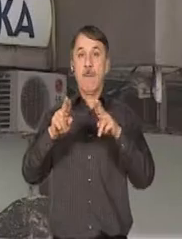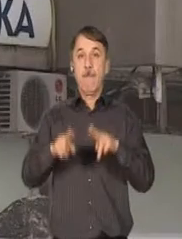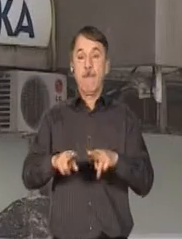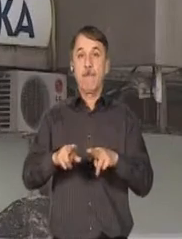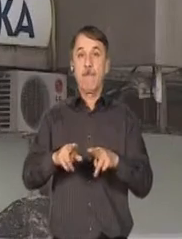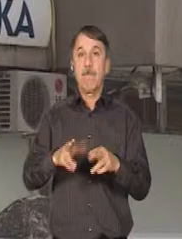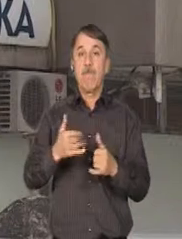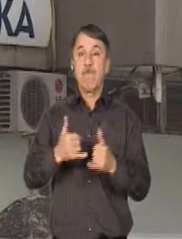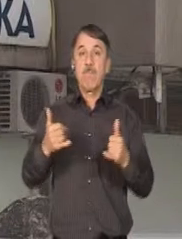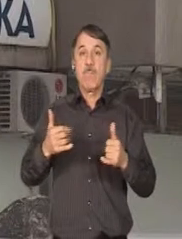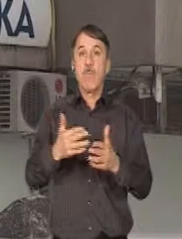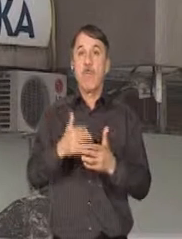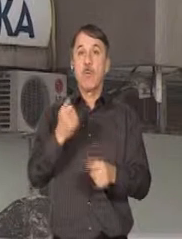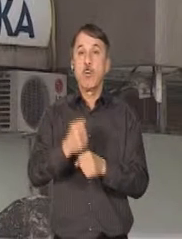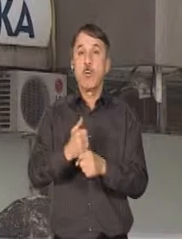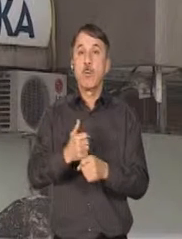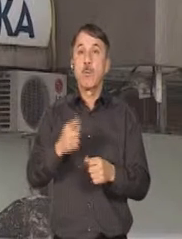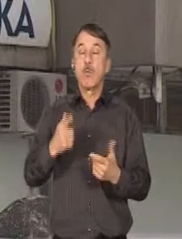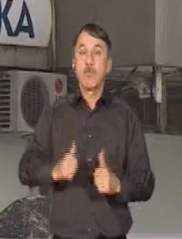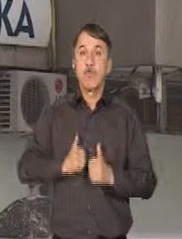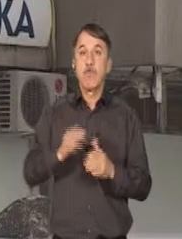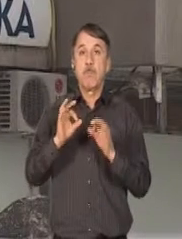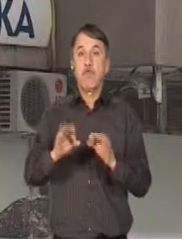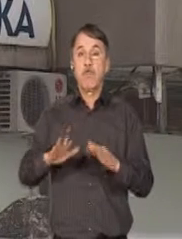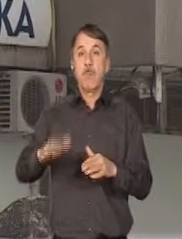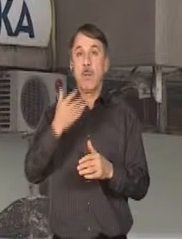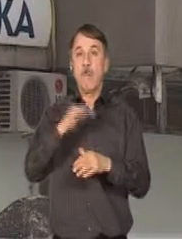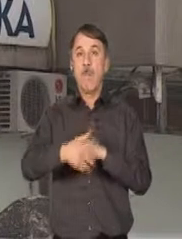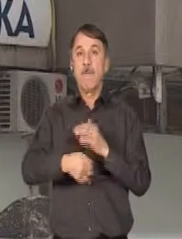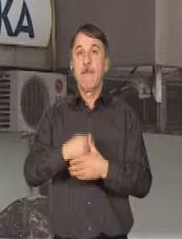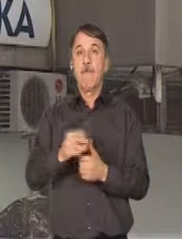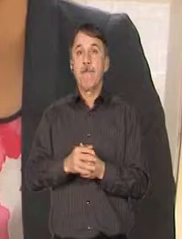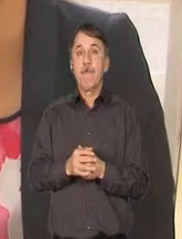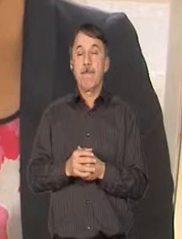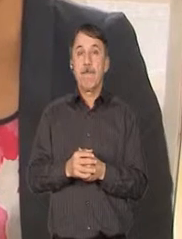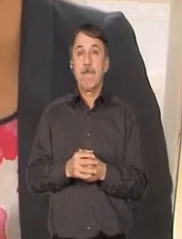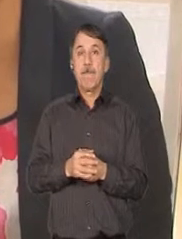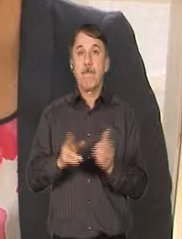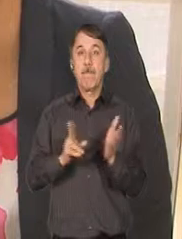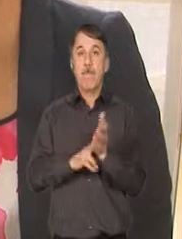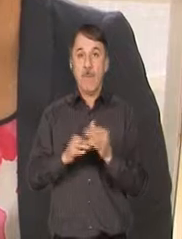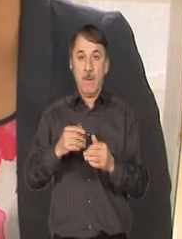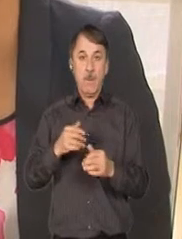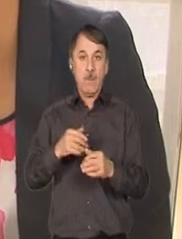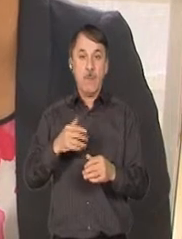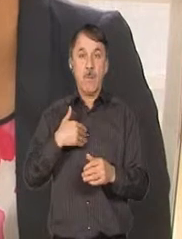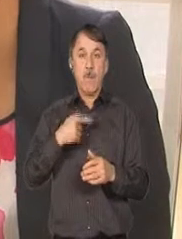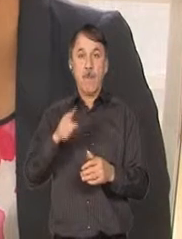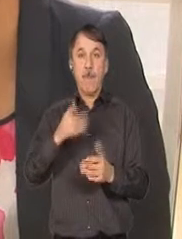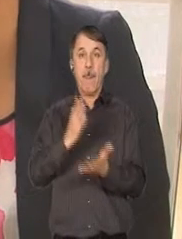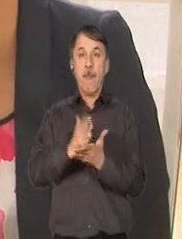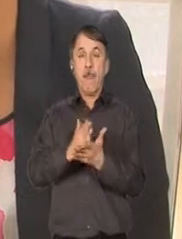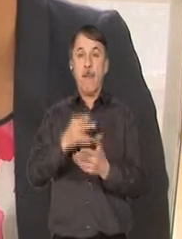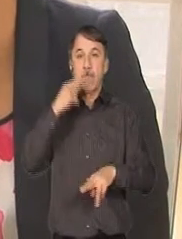veliki. Korisnici su se na sve moguće načine potrudili da izmire svoja dugovanja. U toku 2014. godine